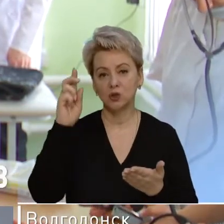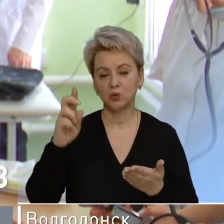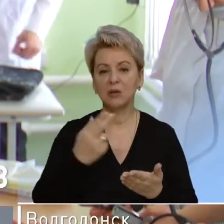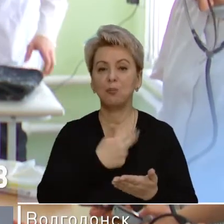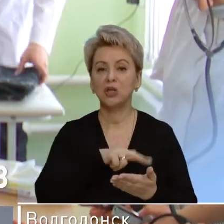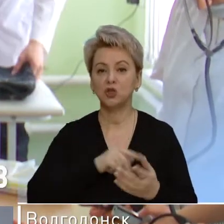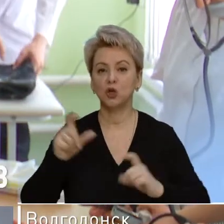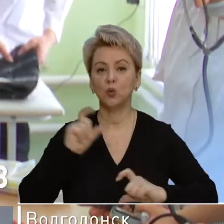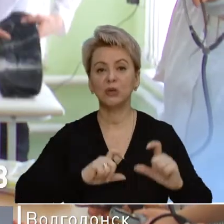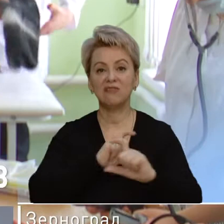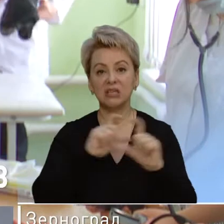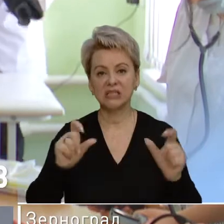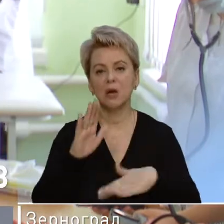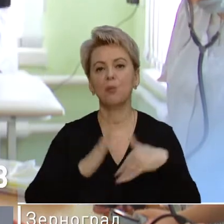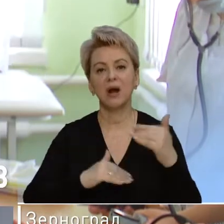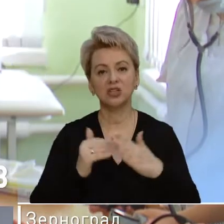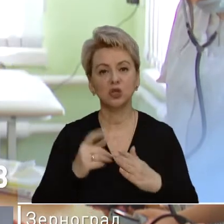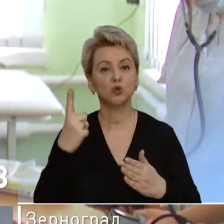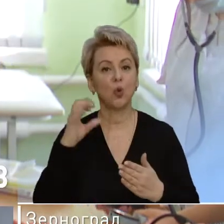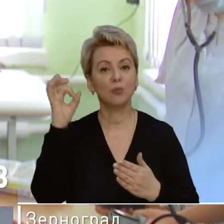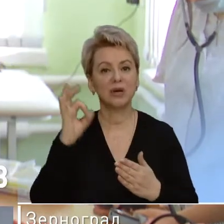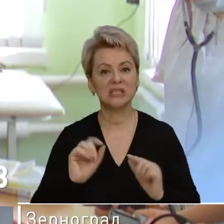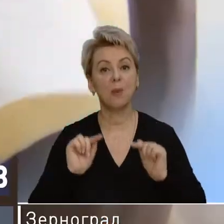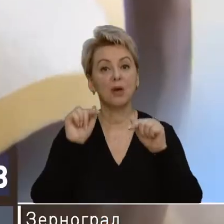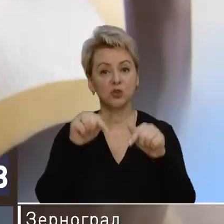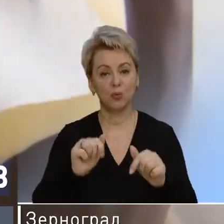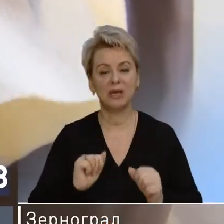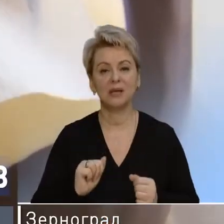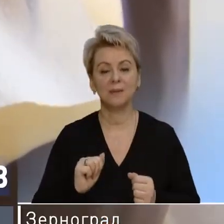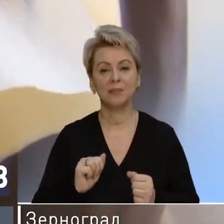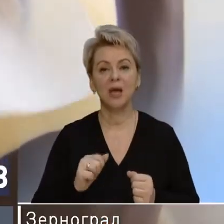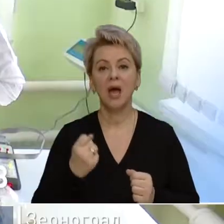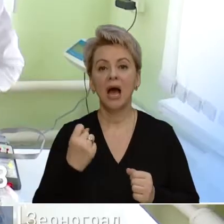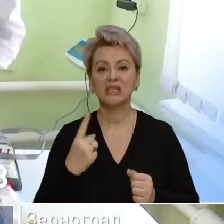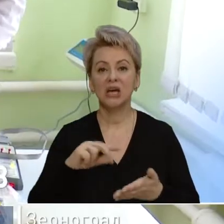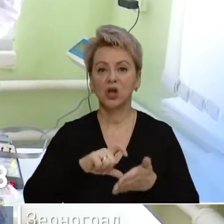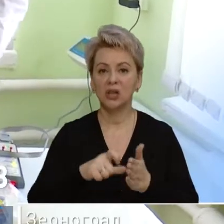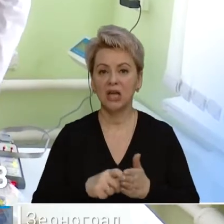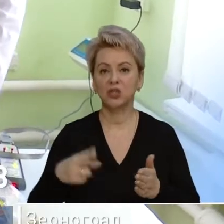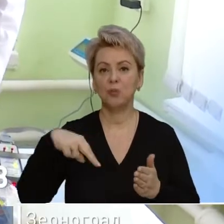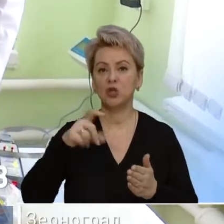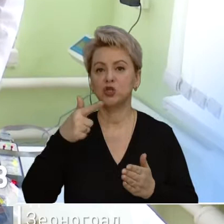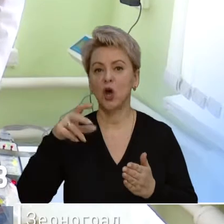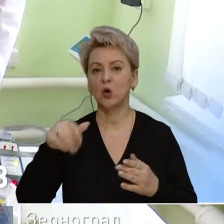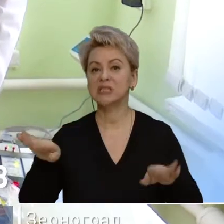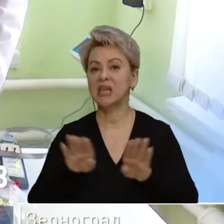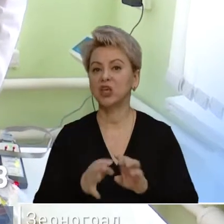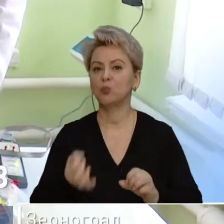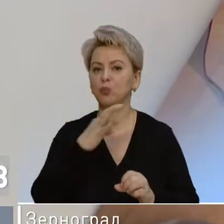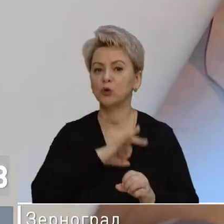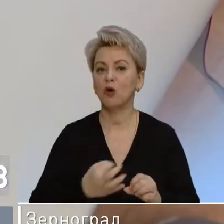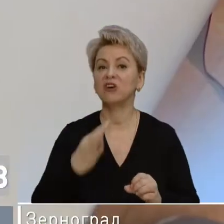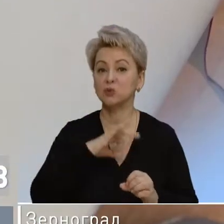государственный медицинский университет. Практически 100% поступления. 11-классник Дмитрий Чаус таким